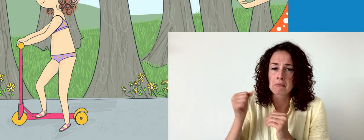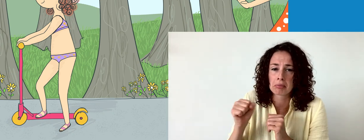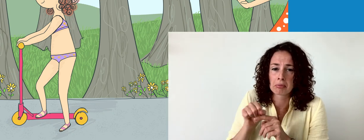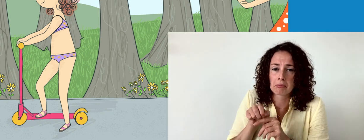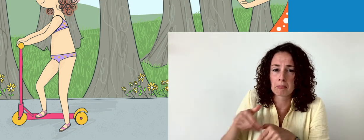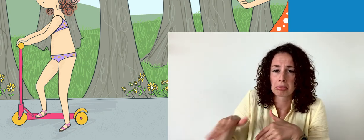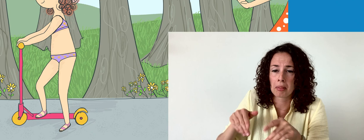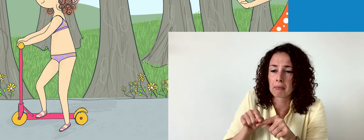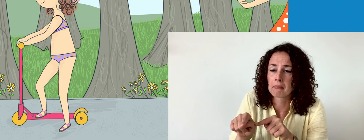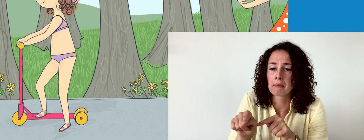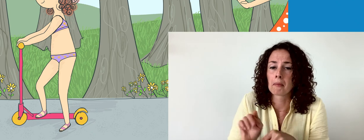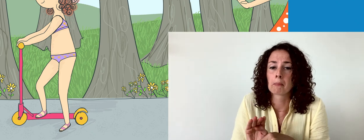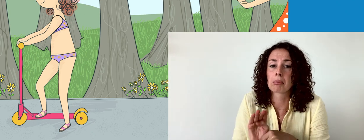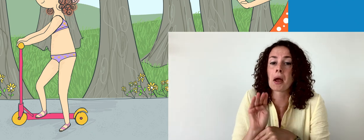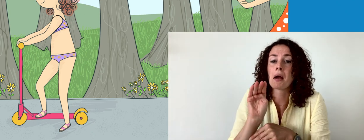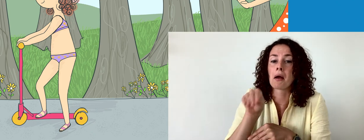bos